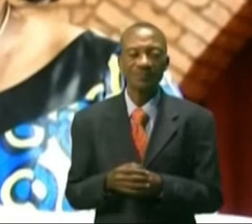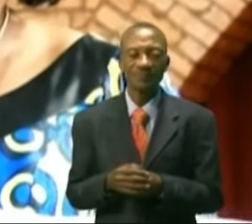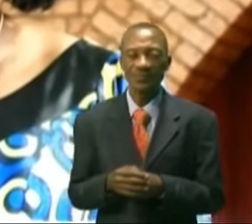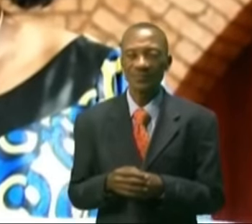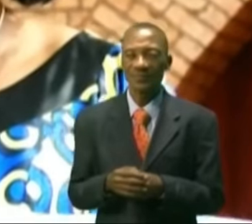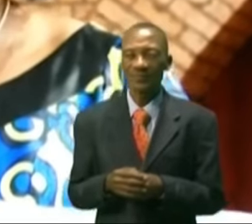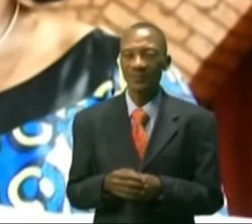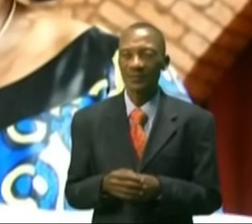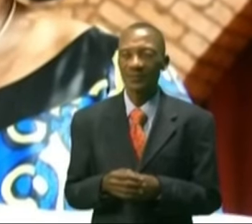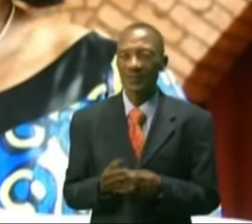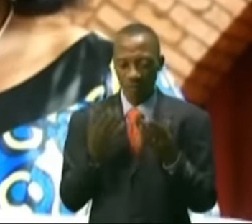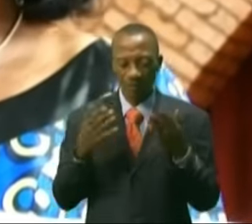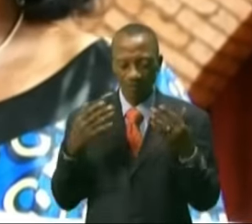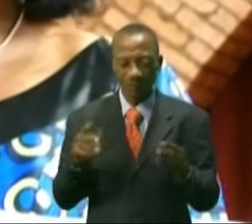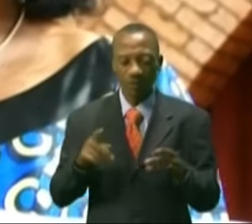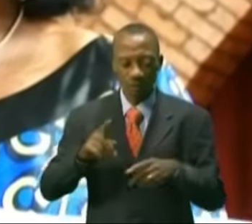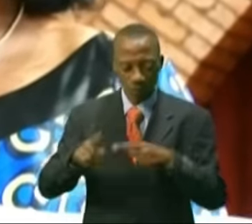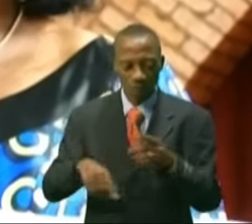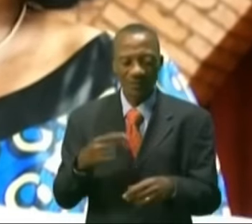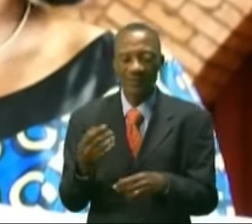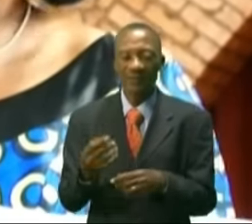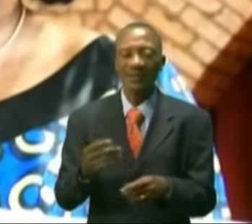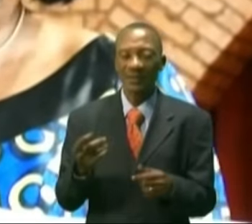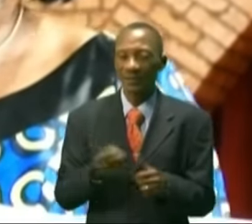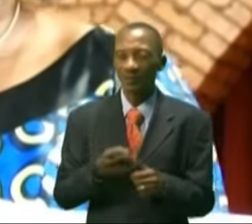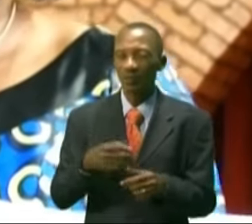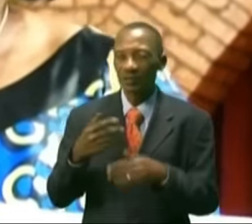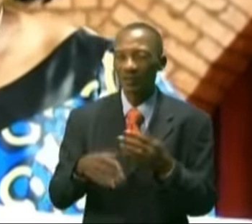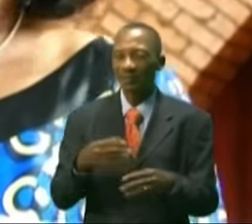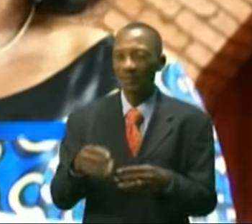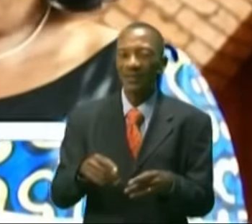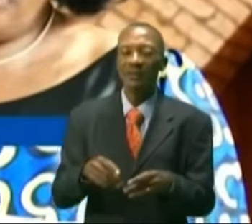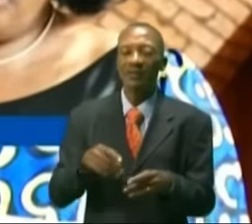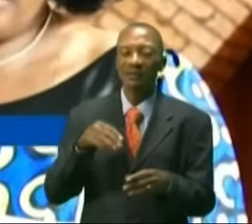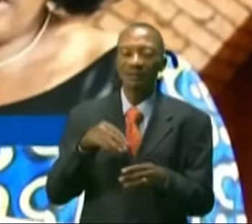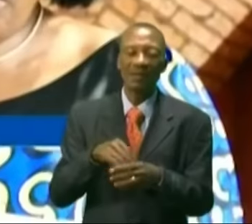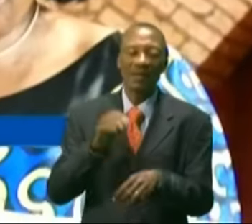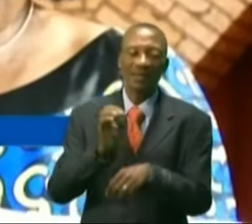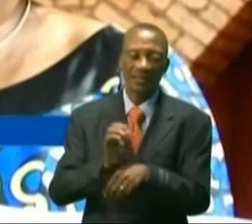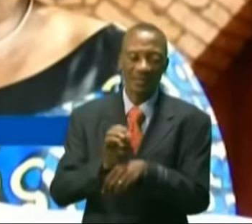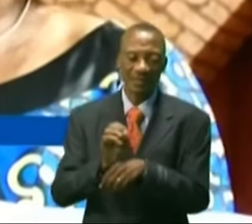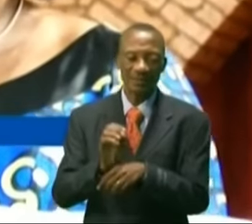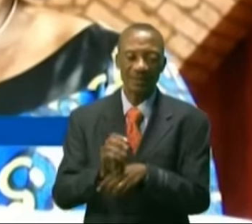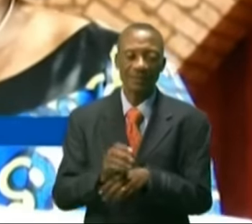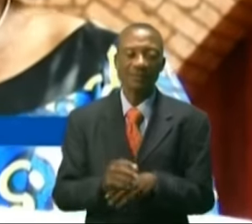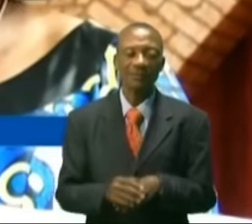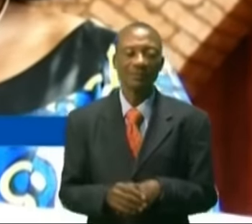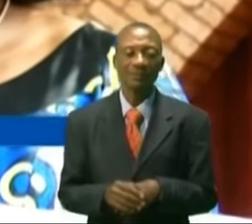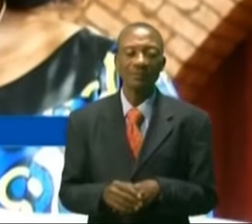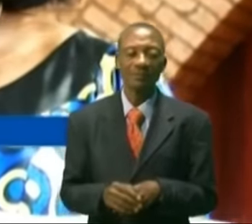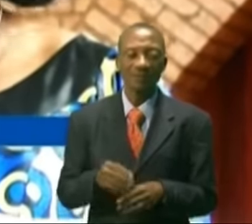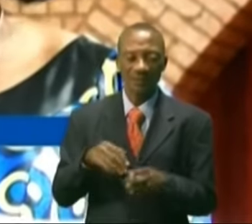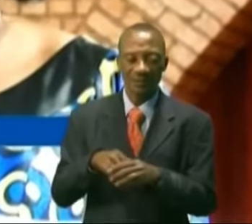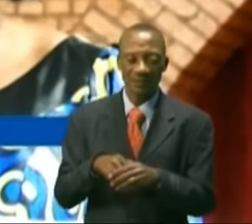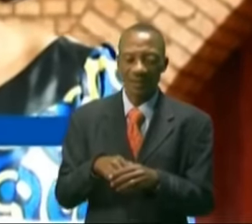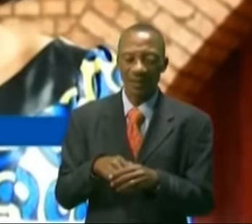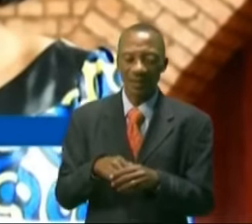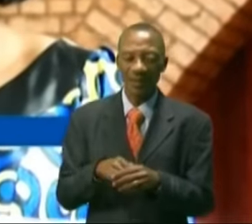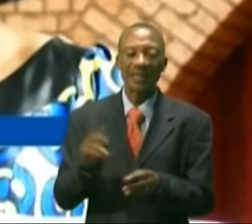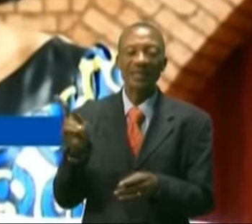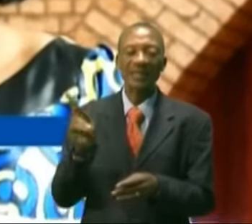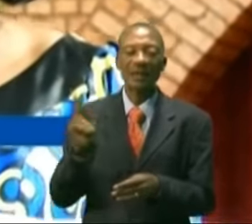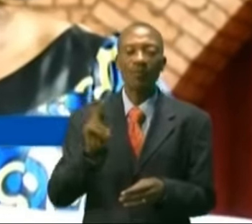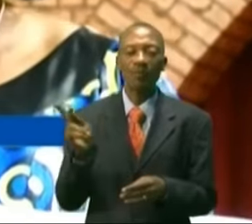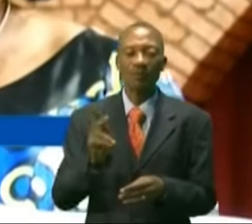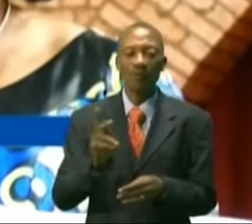professionnelle quand le pire lui est arrivé. La nouvelle de sa mort et surtout les terribles circonstances dans